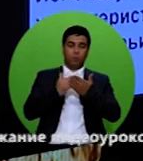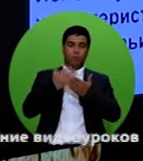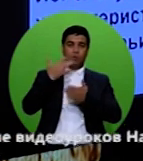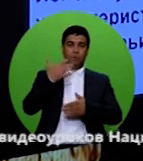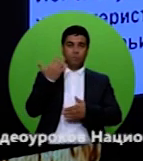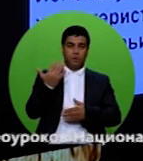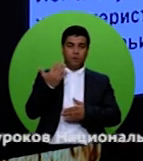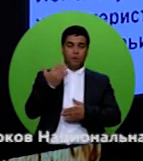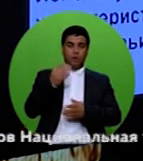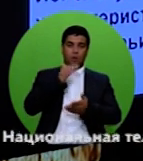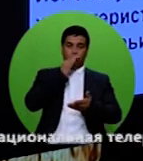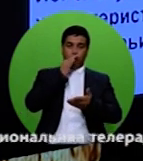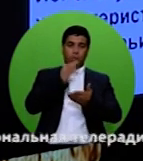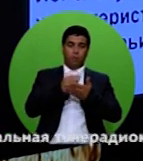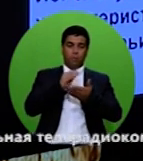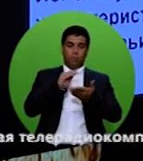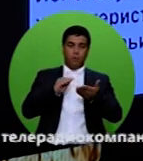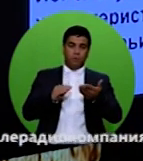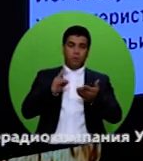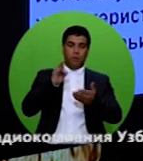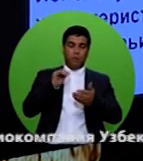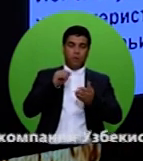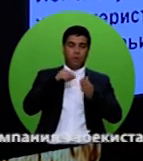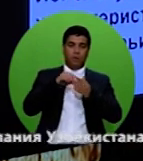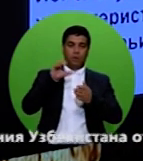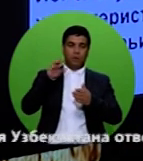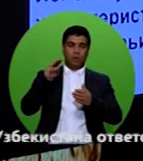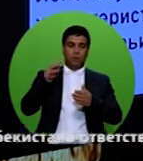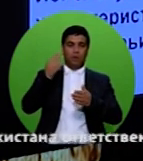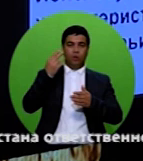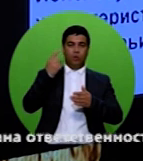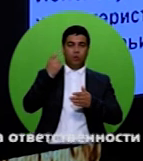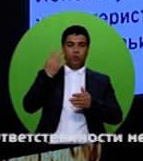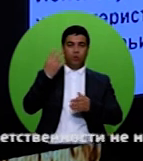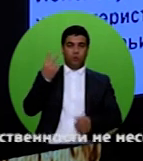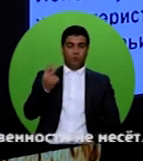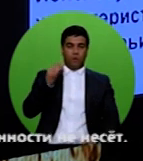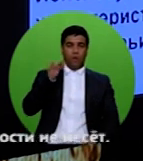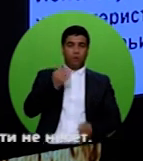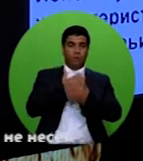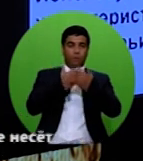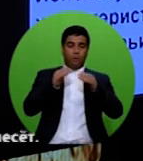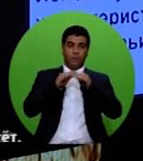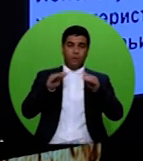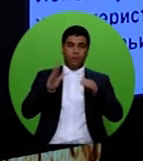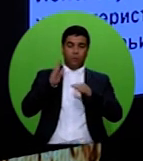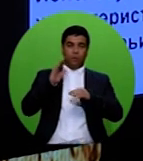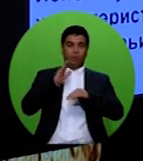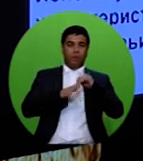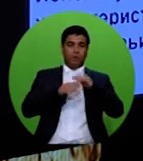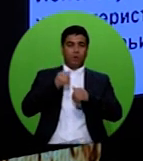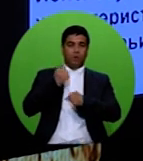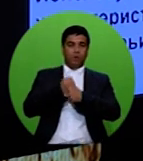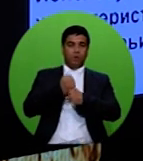55, ответить письменно на вопросы, страница 142. И вам, ребята, будет творческая